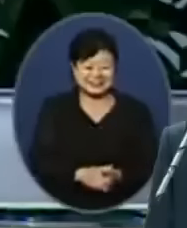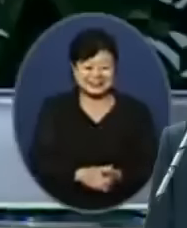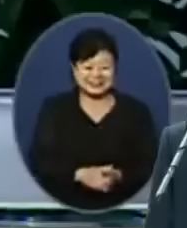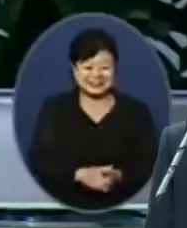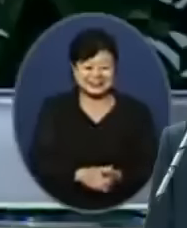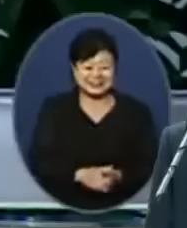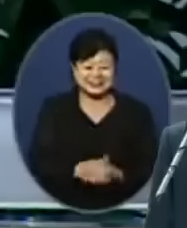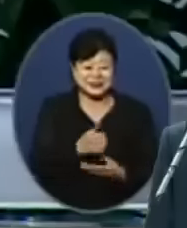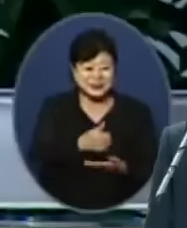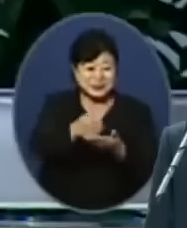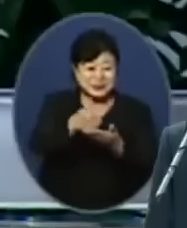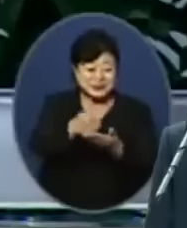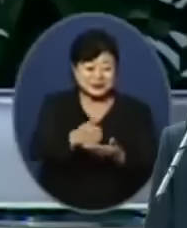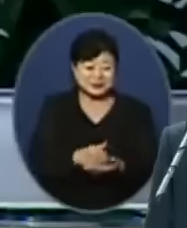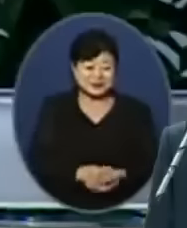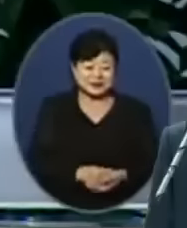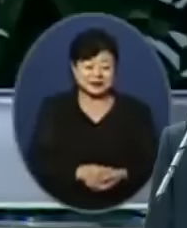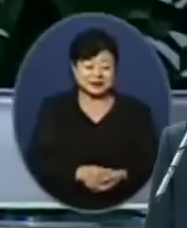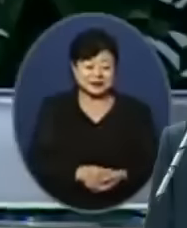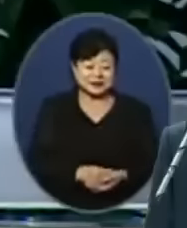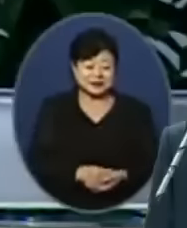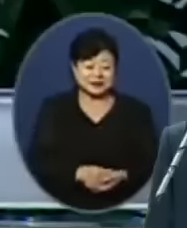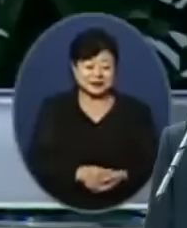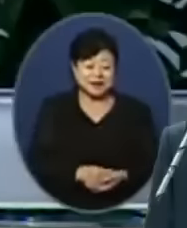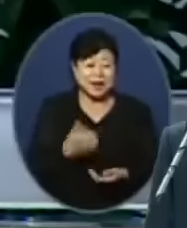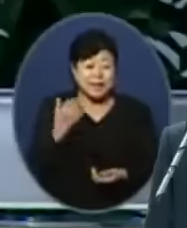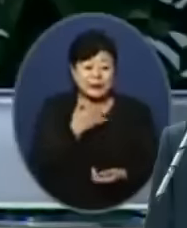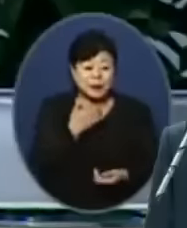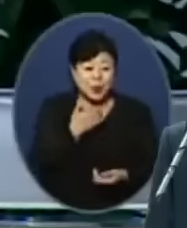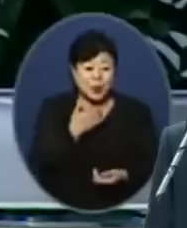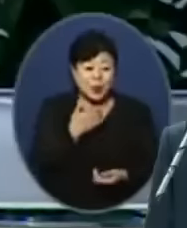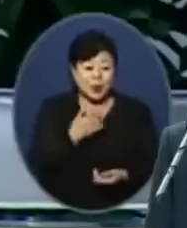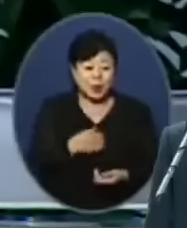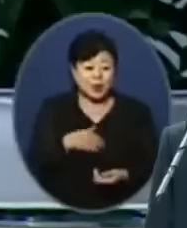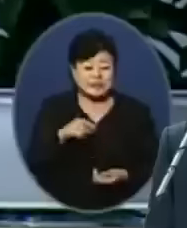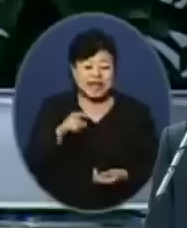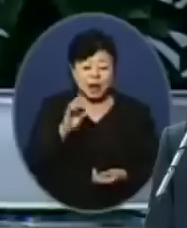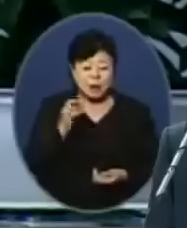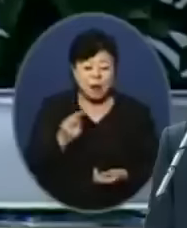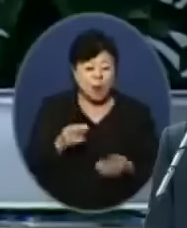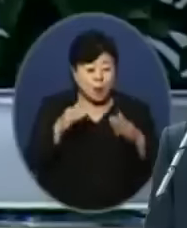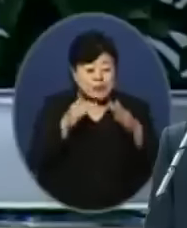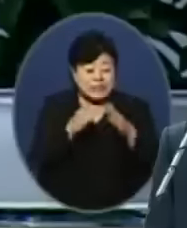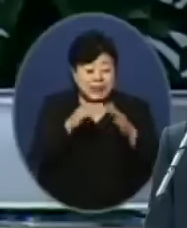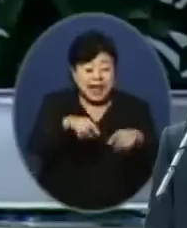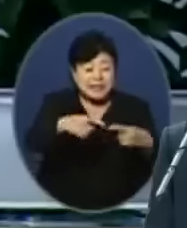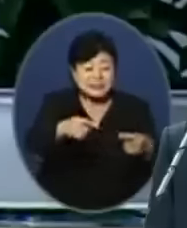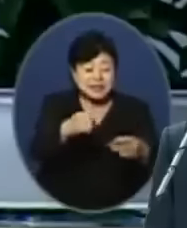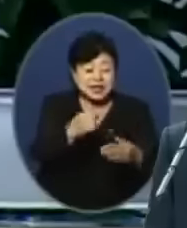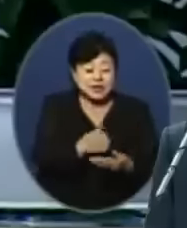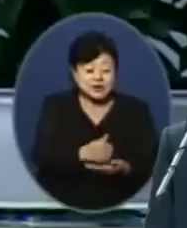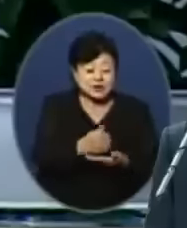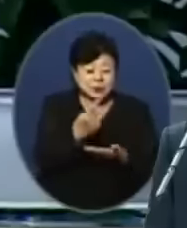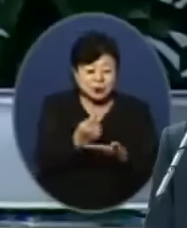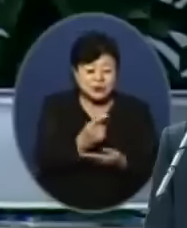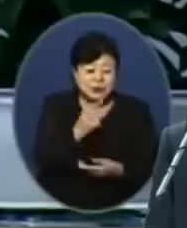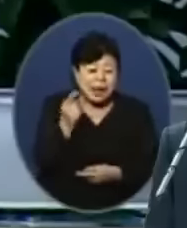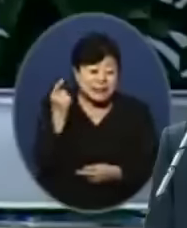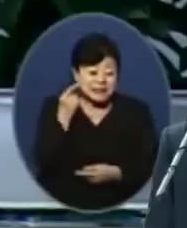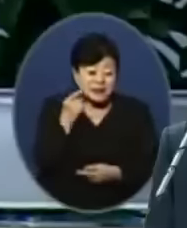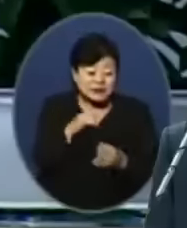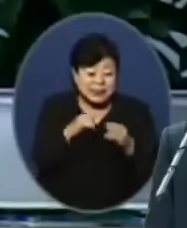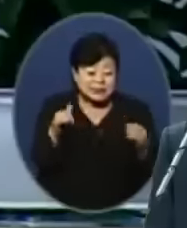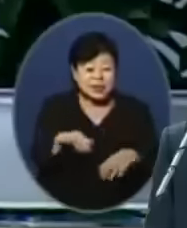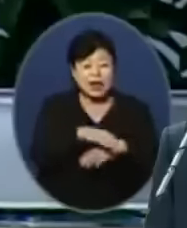것입니다. 주님이 베드로의 장모집에 갔을 때 주님이 오신다는 소문을 듣고 온 동네